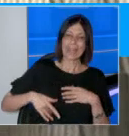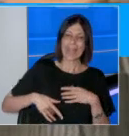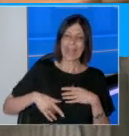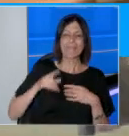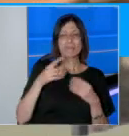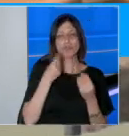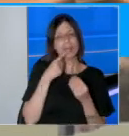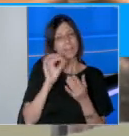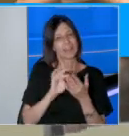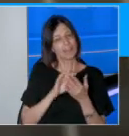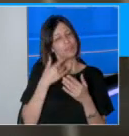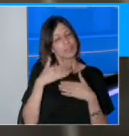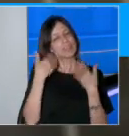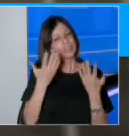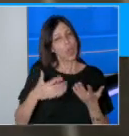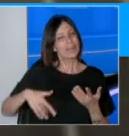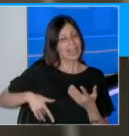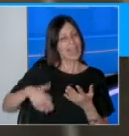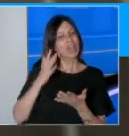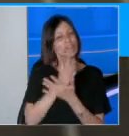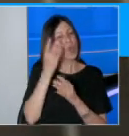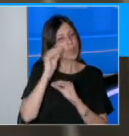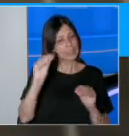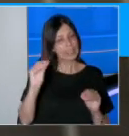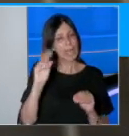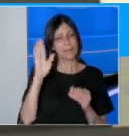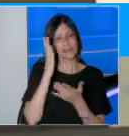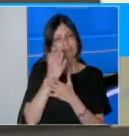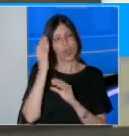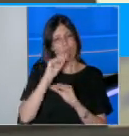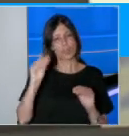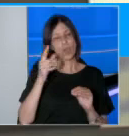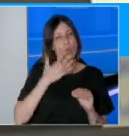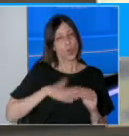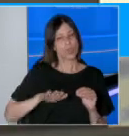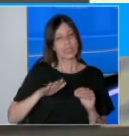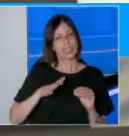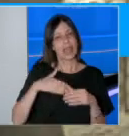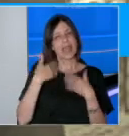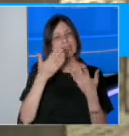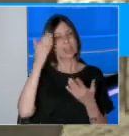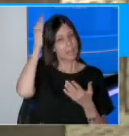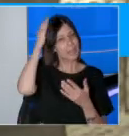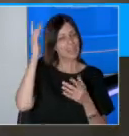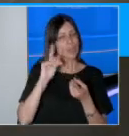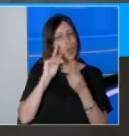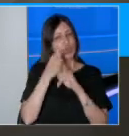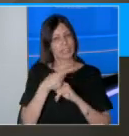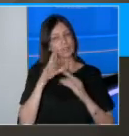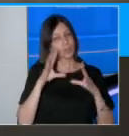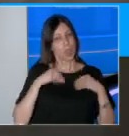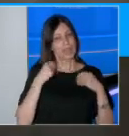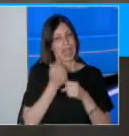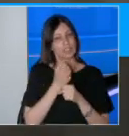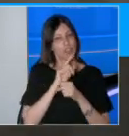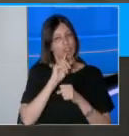מכתב, בוא תהיה אצילי ותתרום כליה. הוא כבר הודיע את זה, נתניהו כבר הודיע שהוא רוצה לתת לבנט את הרוטציה, והוא מוכן לעשות את זה